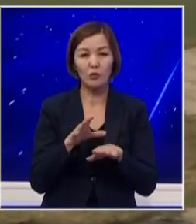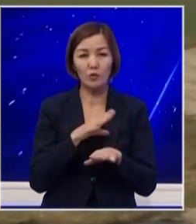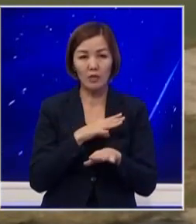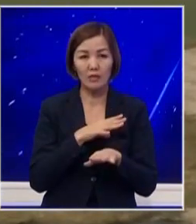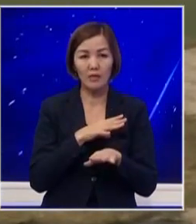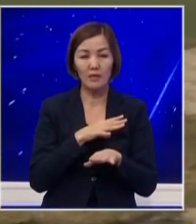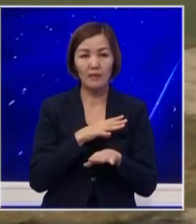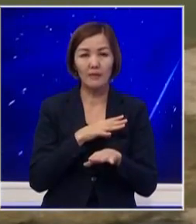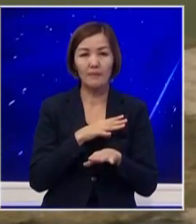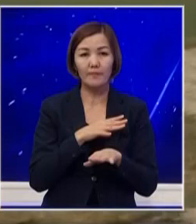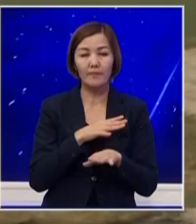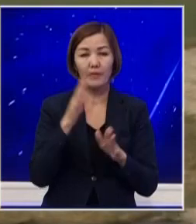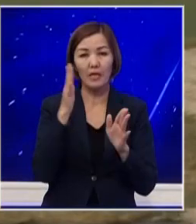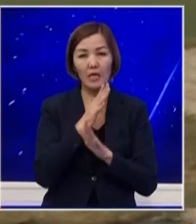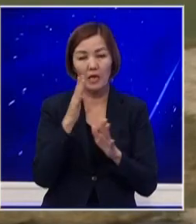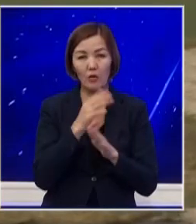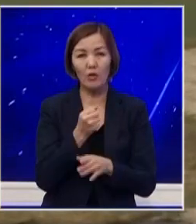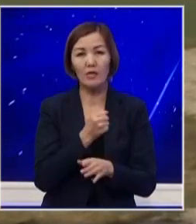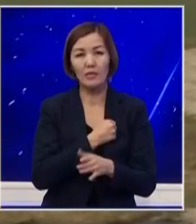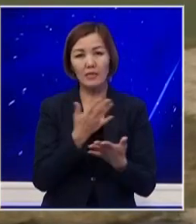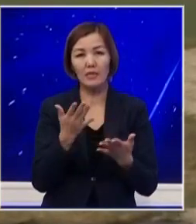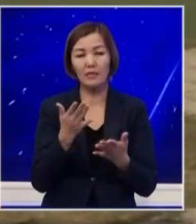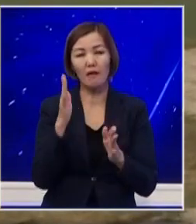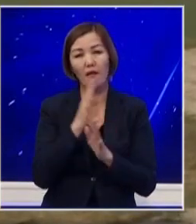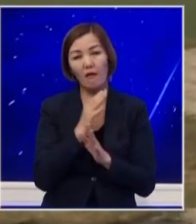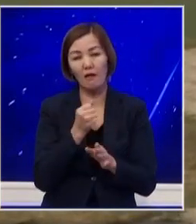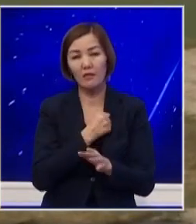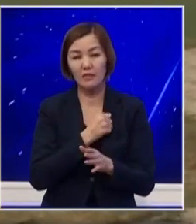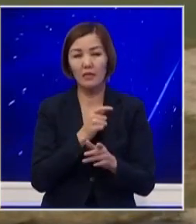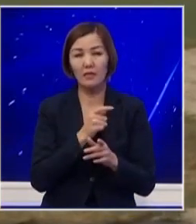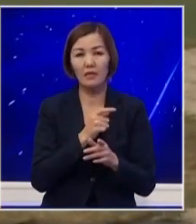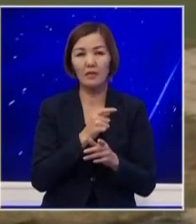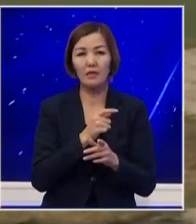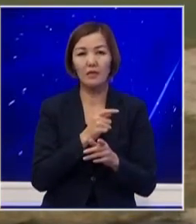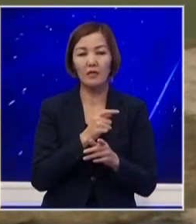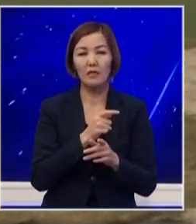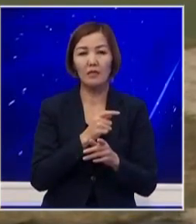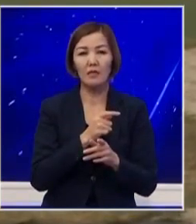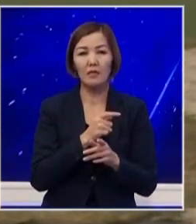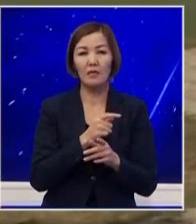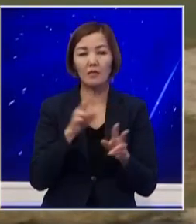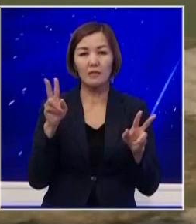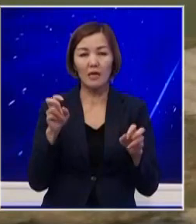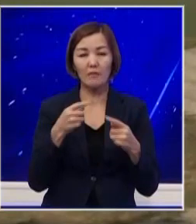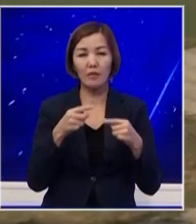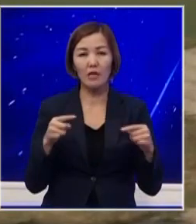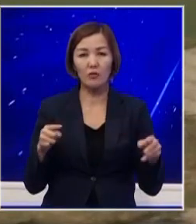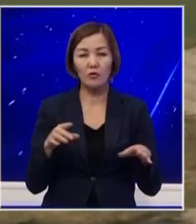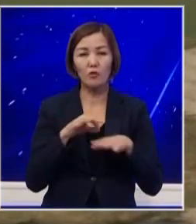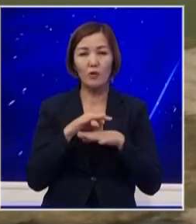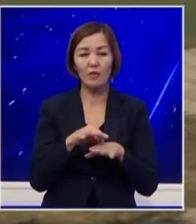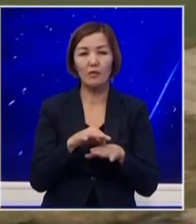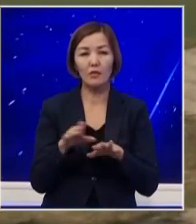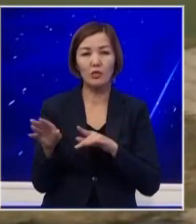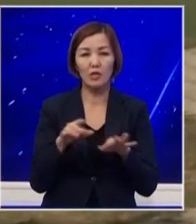ішінде экологиялық десанттар, енді экодесанттарға бұлақ көрсен көзін аш деген тақырыпта бар, бұлақтардың